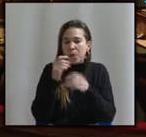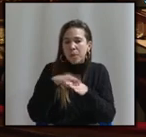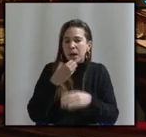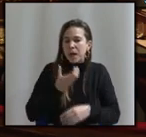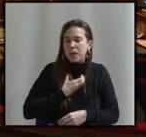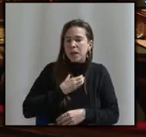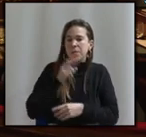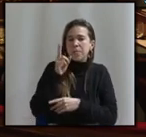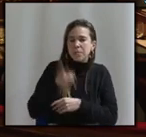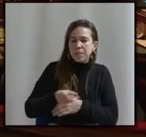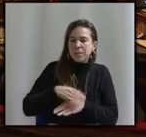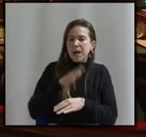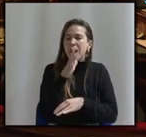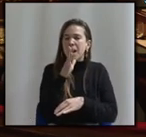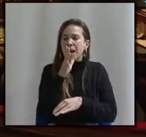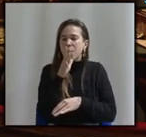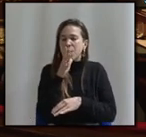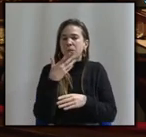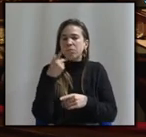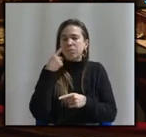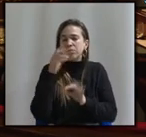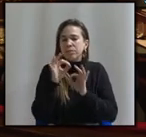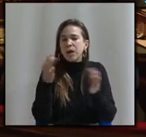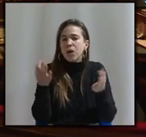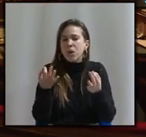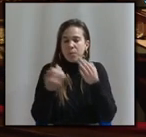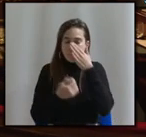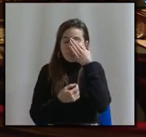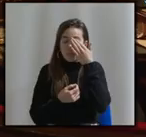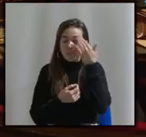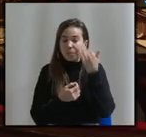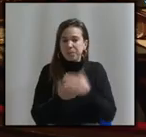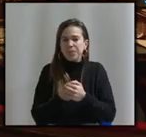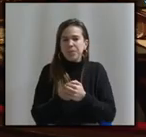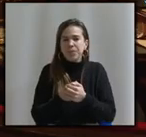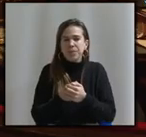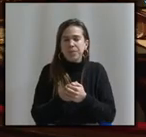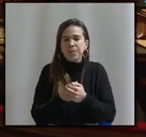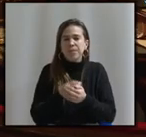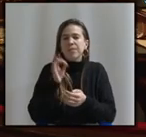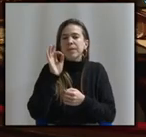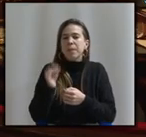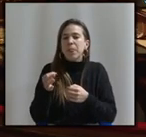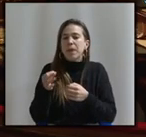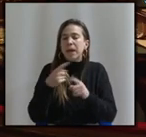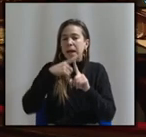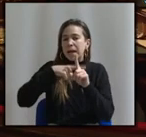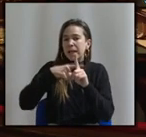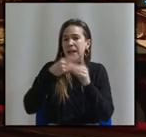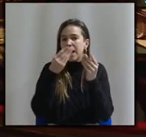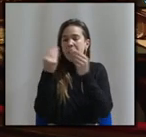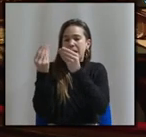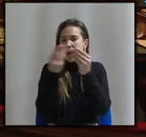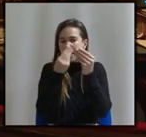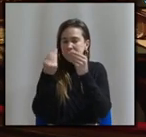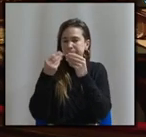Pla de Qualitat de l'Aire que es presenta al Consell Comarcal? Senyora Riera, endavant. Sí, la qualitat de l'aire és un dels temes que més ens